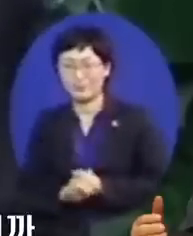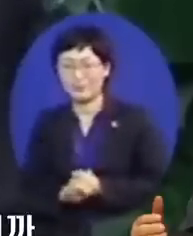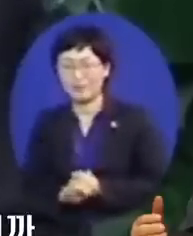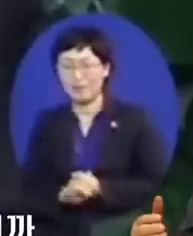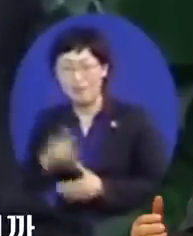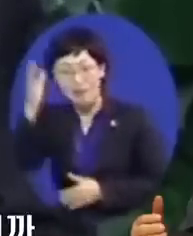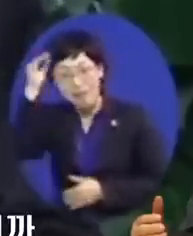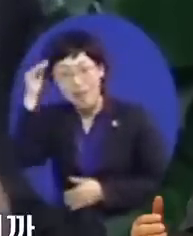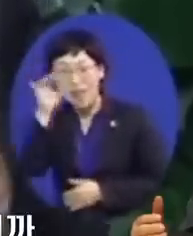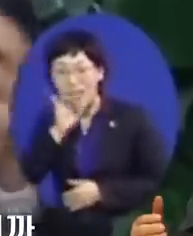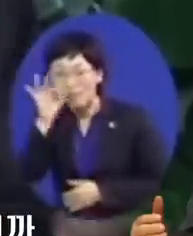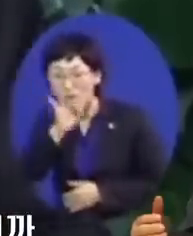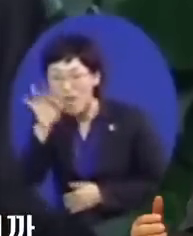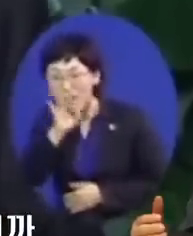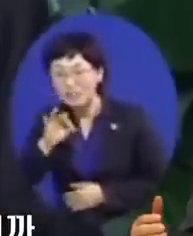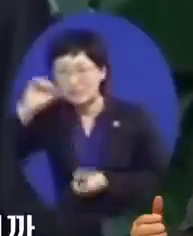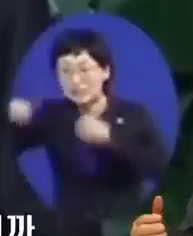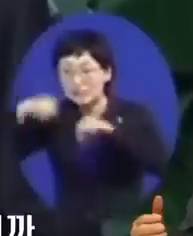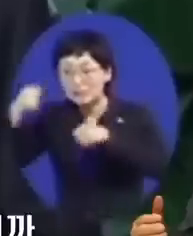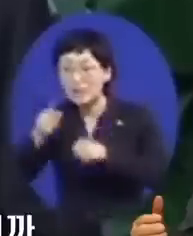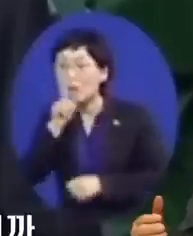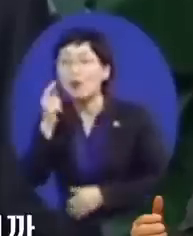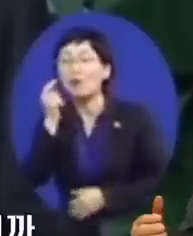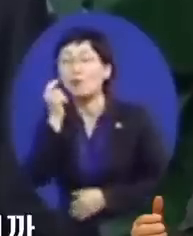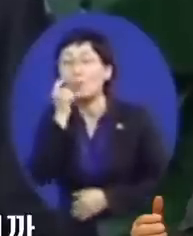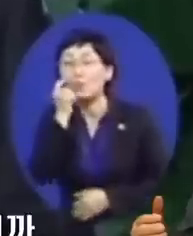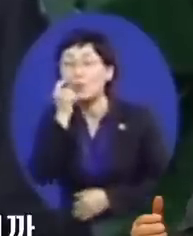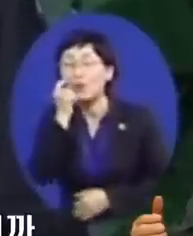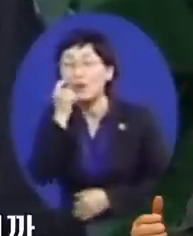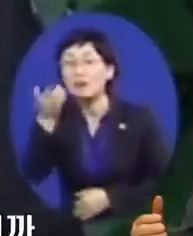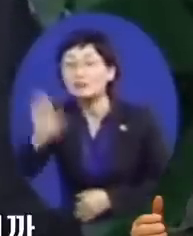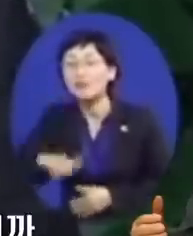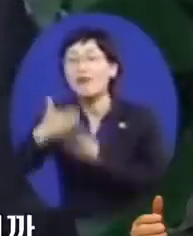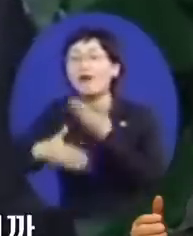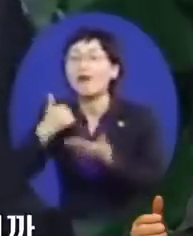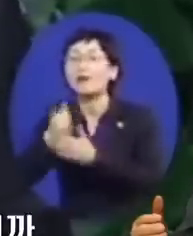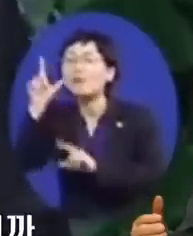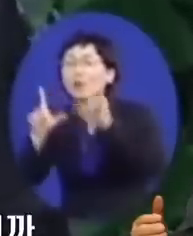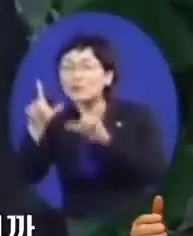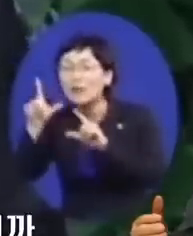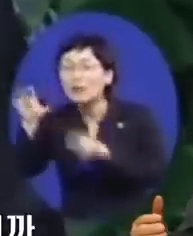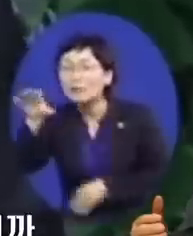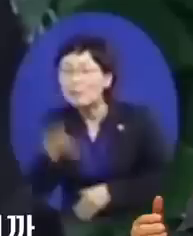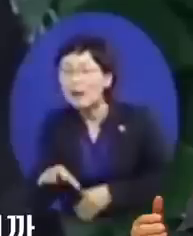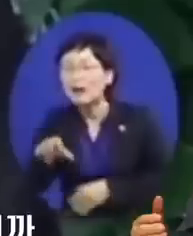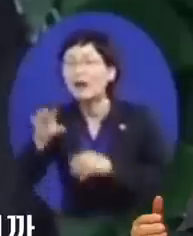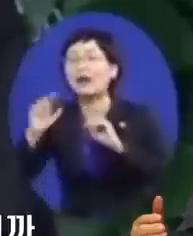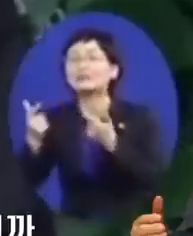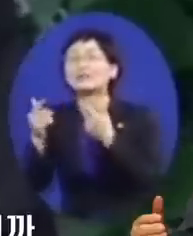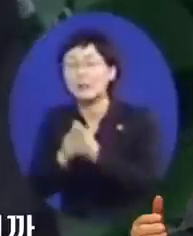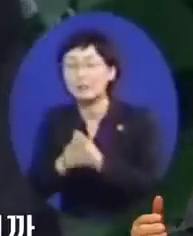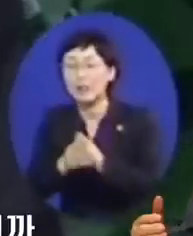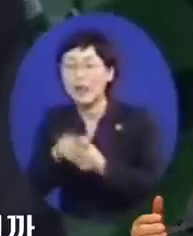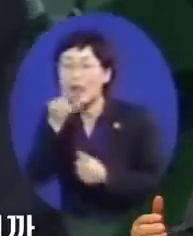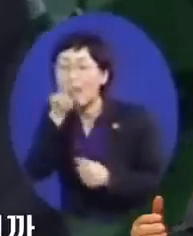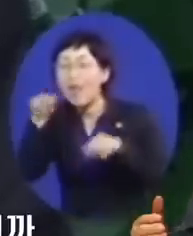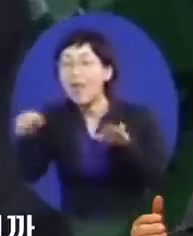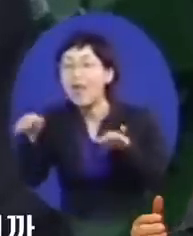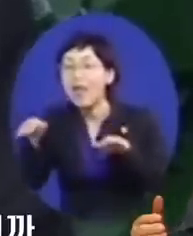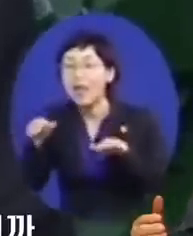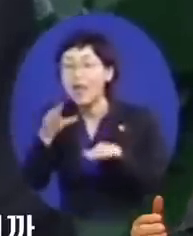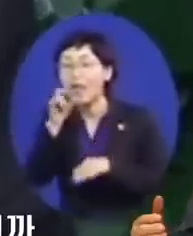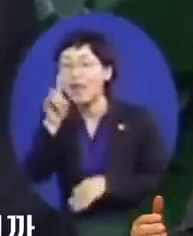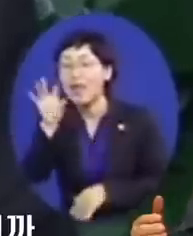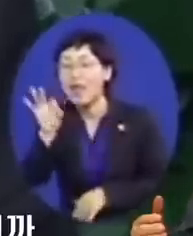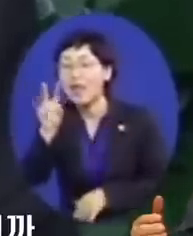개나 돼지나 짐승은 말을 못하지 않습니까? 하나님의 형상을 안 닮았기 때문에 말을 못합니다. 앵무새도 흉내는 내지